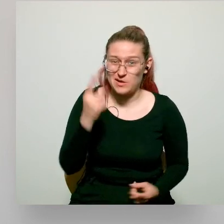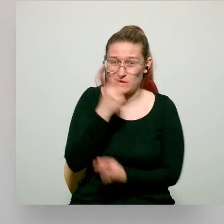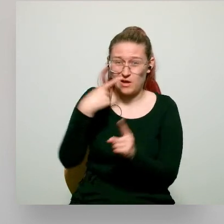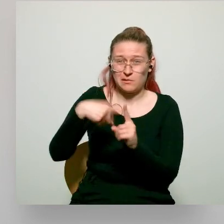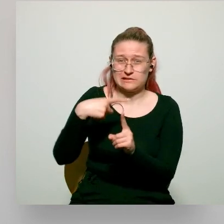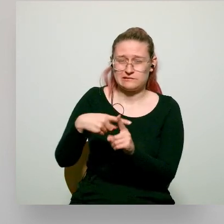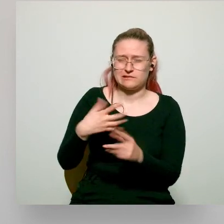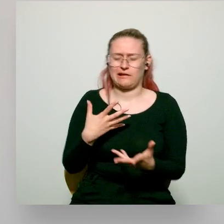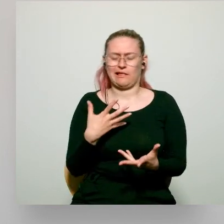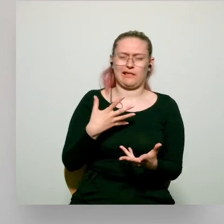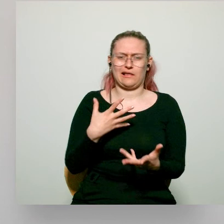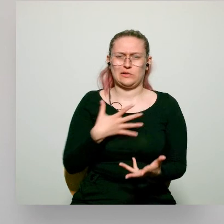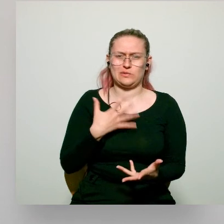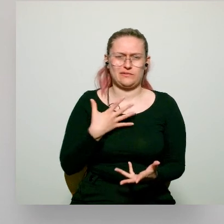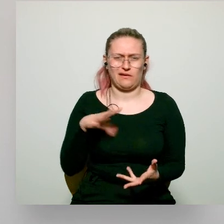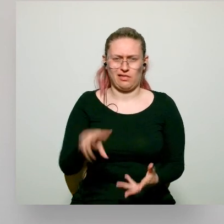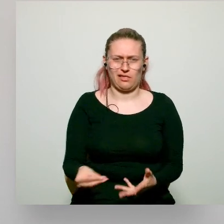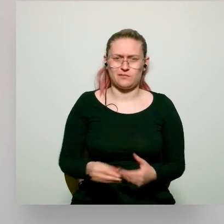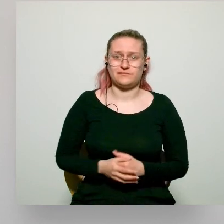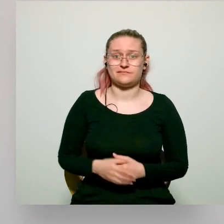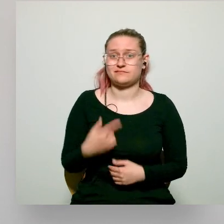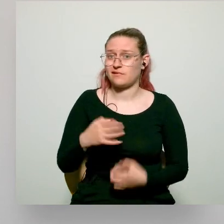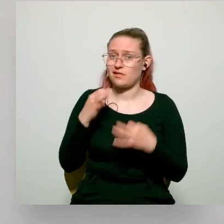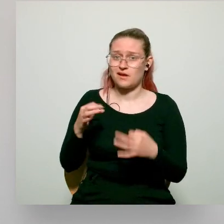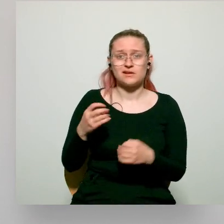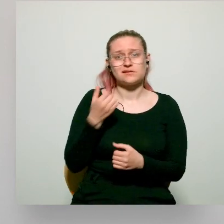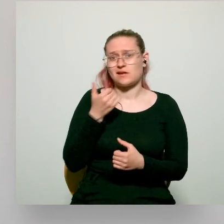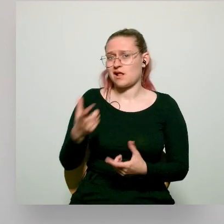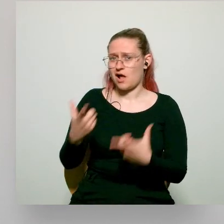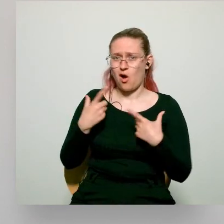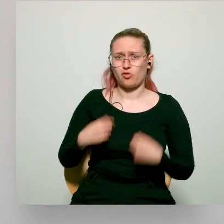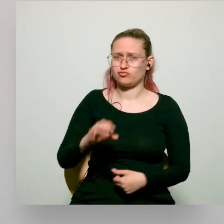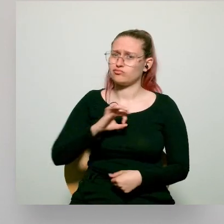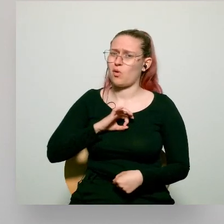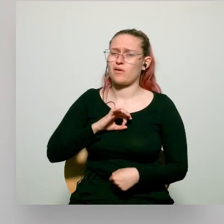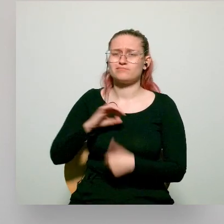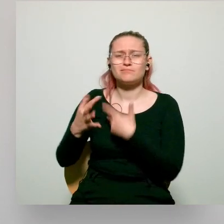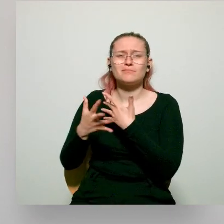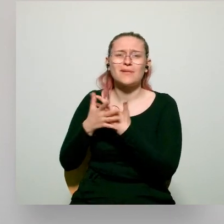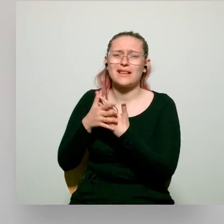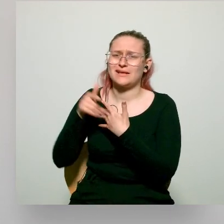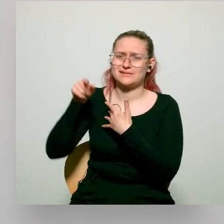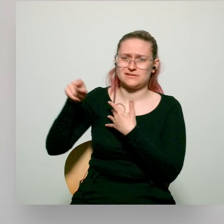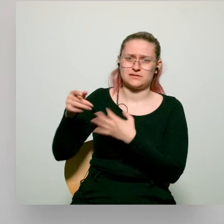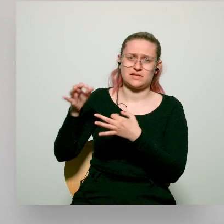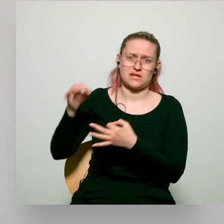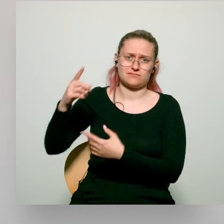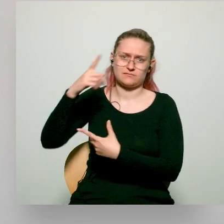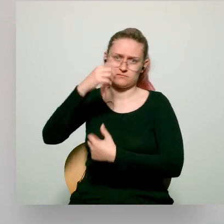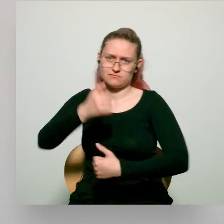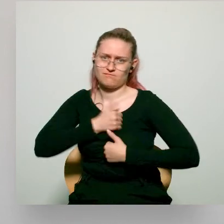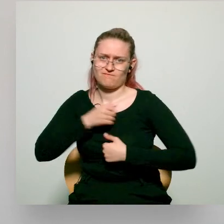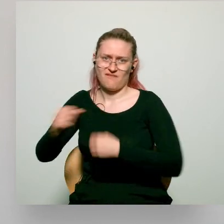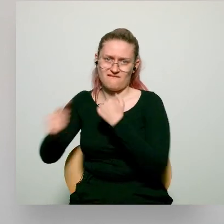kilku moich najbliższych w tej chwili znalazło się na froncie, o optymizmie jest mi bardzo trudno mówić. Natomiast jeżeli chodzi o nadzieję na przyszłość,